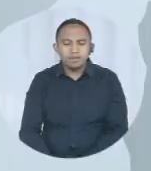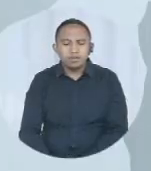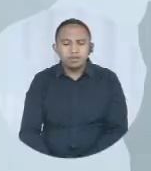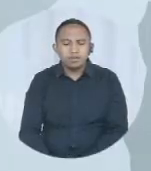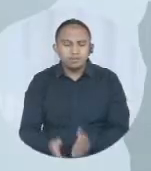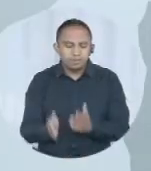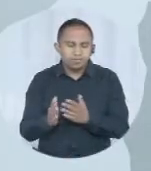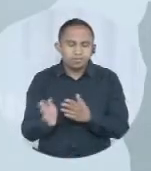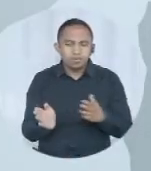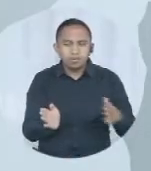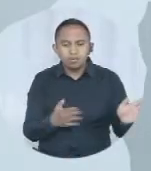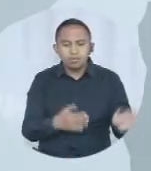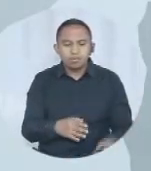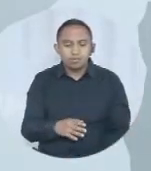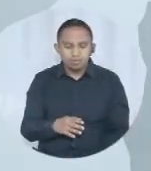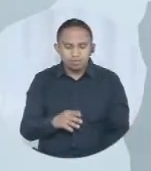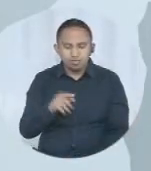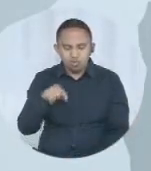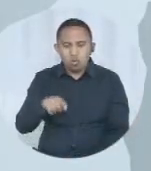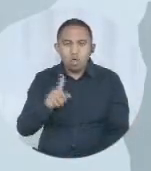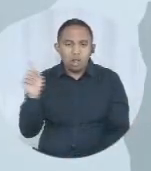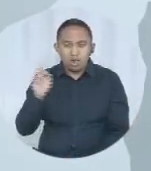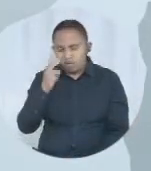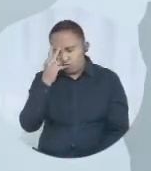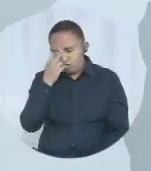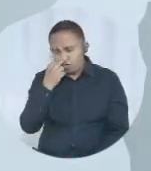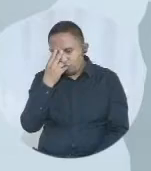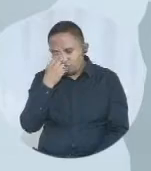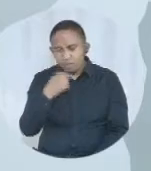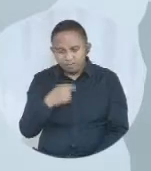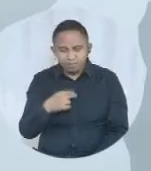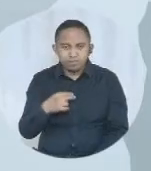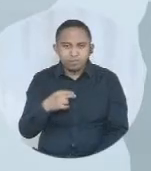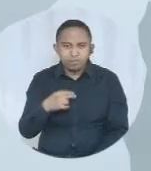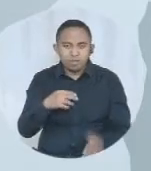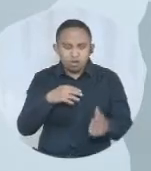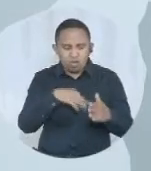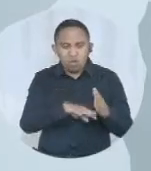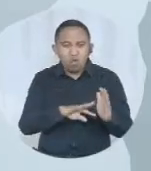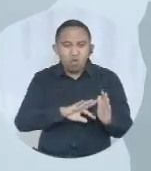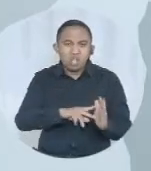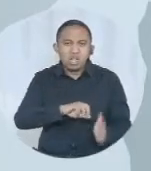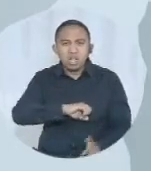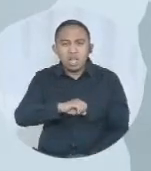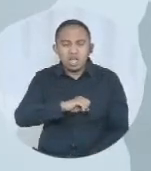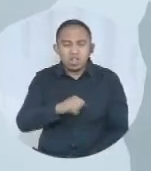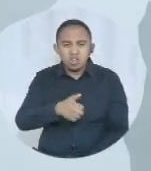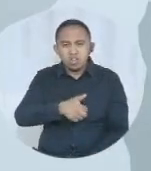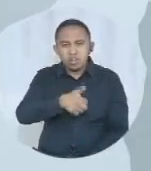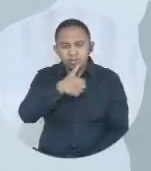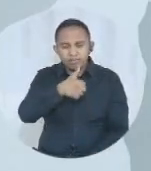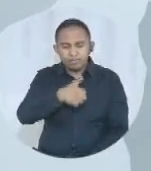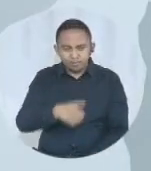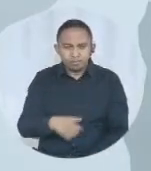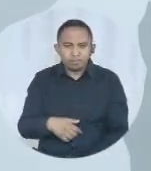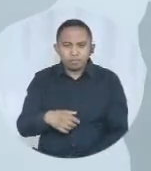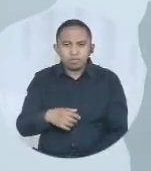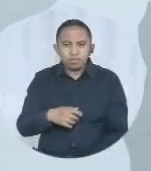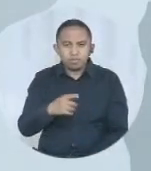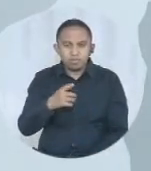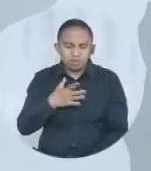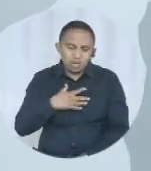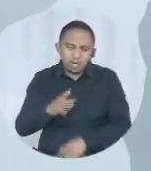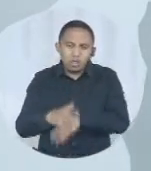Izany nany taolany aro izay ihany isika natin'ireo tetikasa ny filoham-pirenena ampandrosoana ny faritra nosy ny fananganana